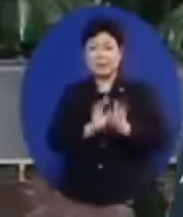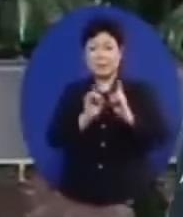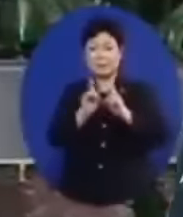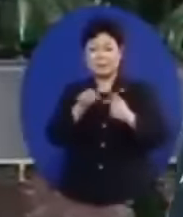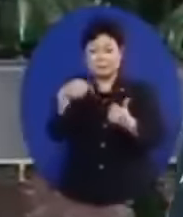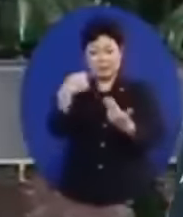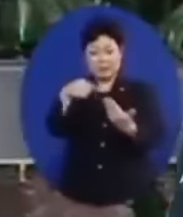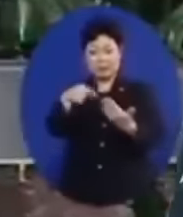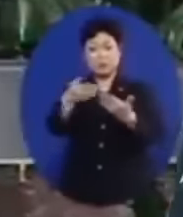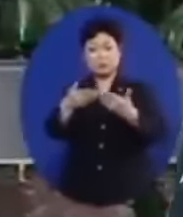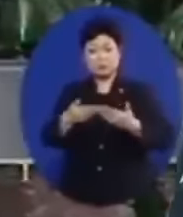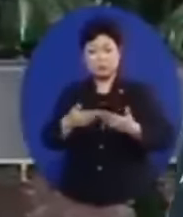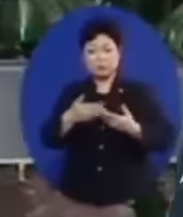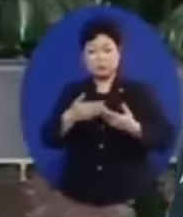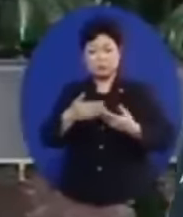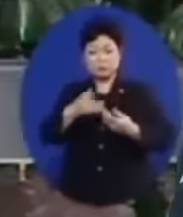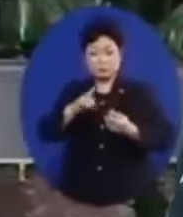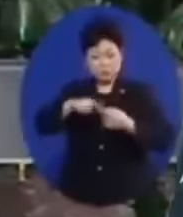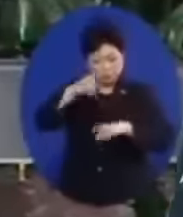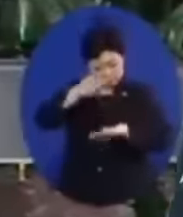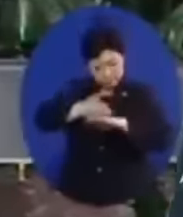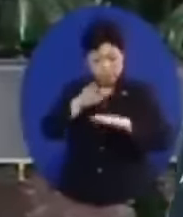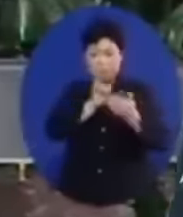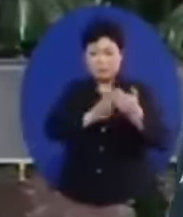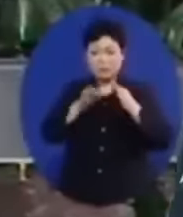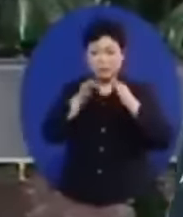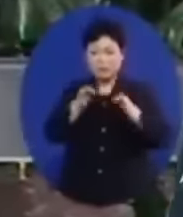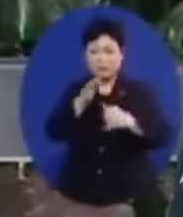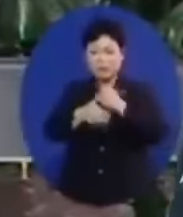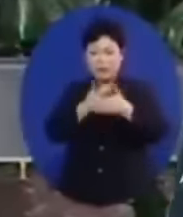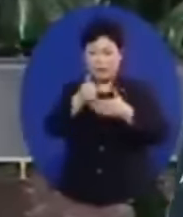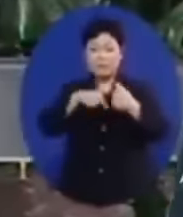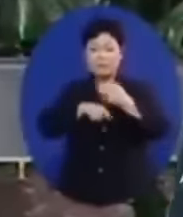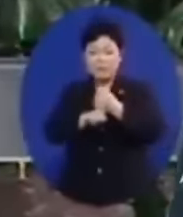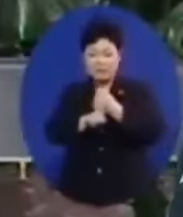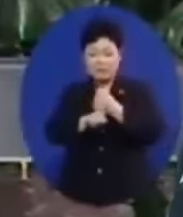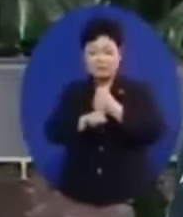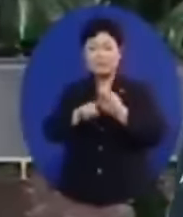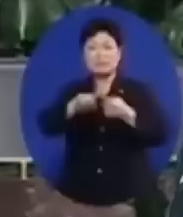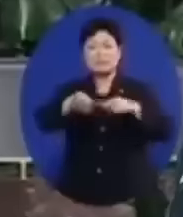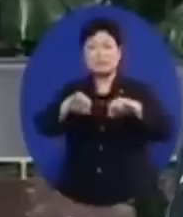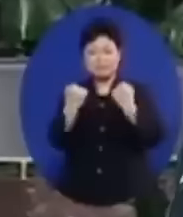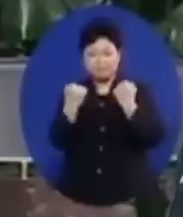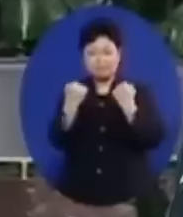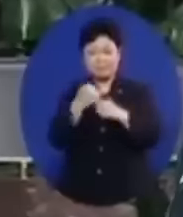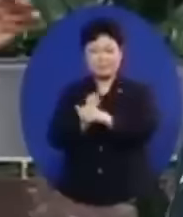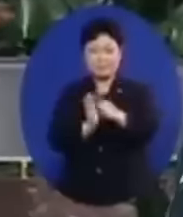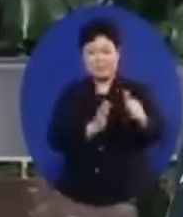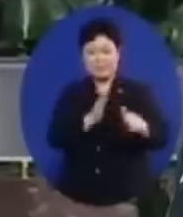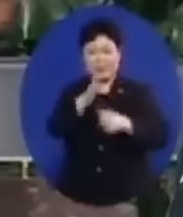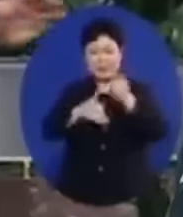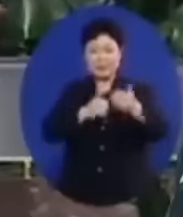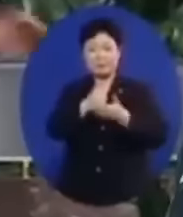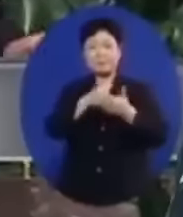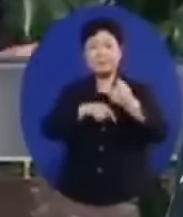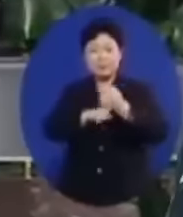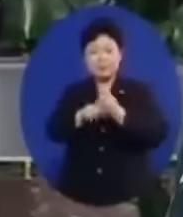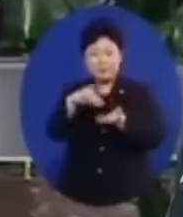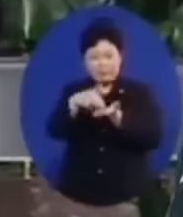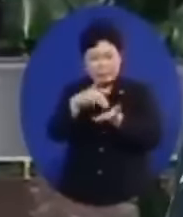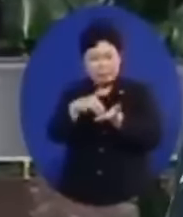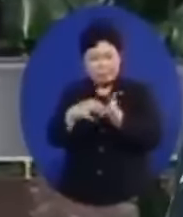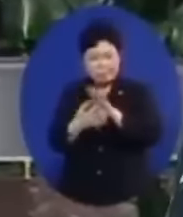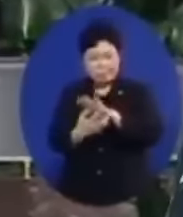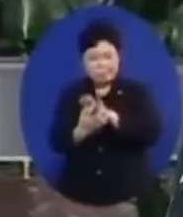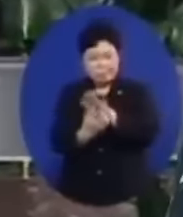말씀을 가르쳐 주셨으면 감사하고 찬양하여 하나님 뜻을 받아들여야 되는 것입니다. 하나님 뜻을 계산하지 말아야